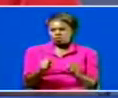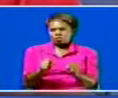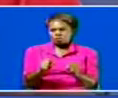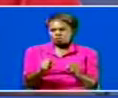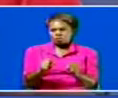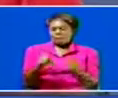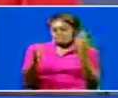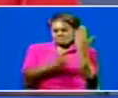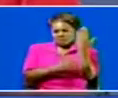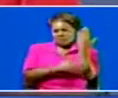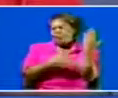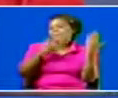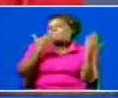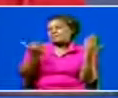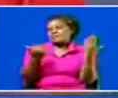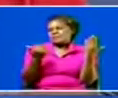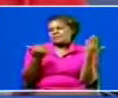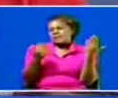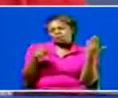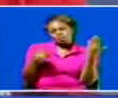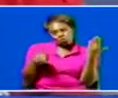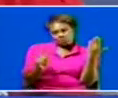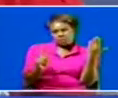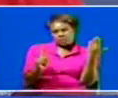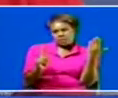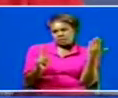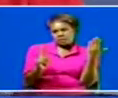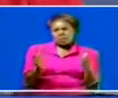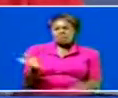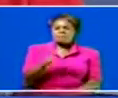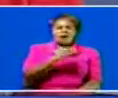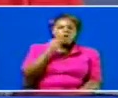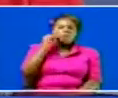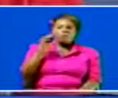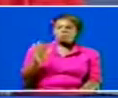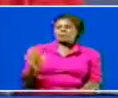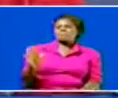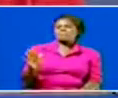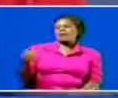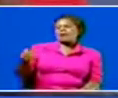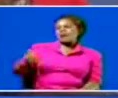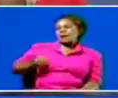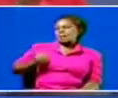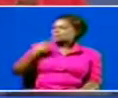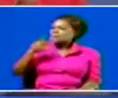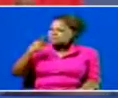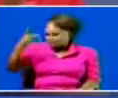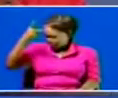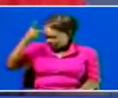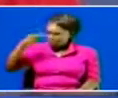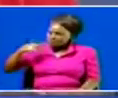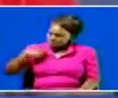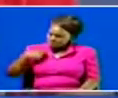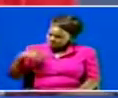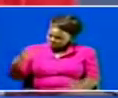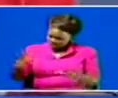achemka, afadhali mwana wa wenyewe umrudishe kwao salama. Ukawaambia wazazi wake nilimtoa